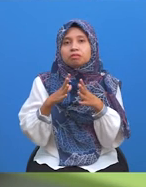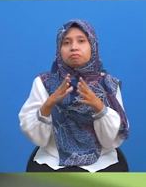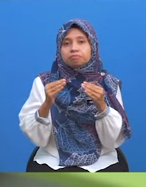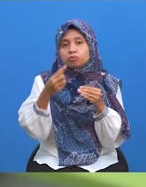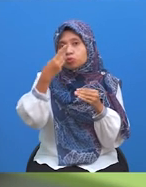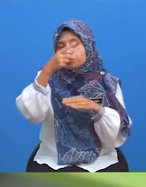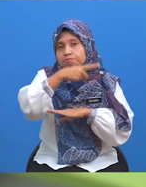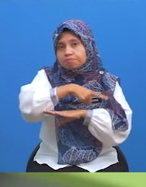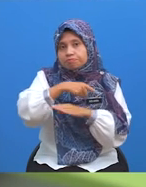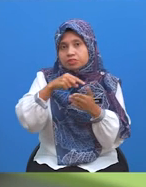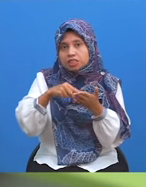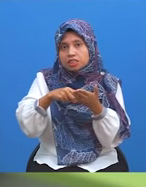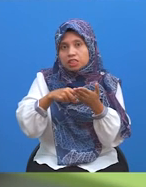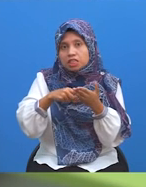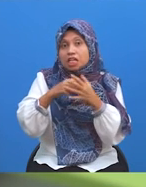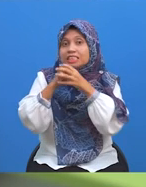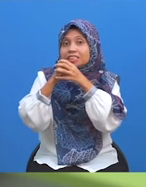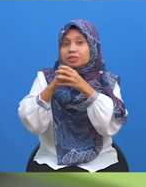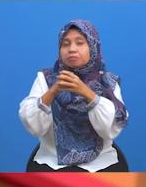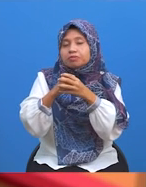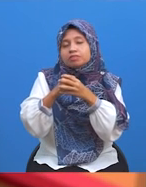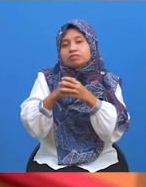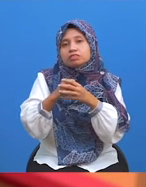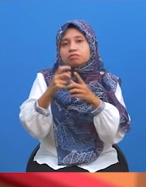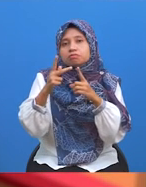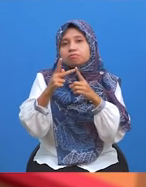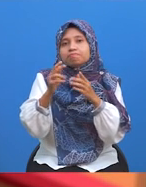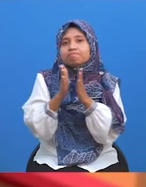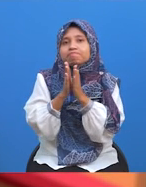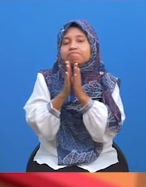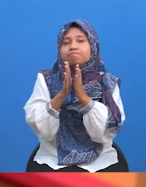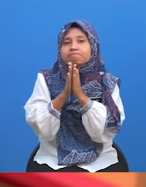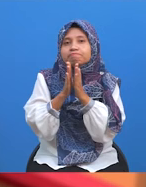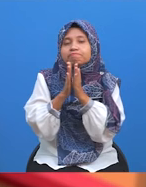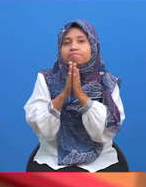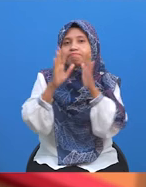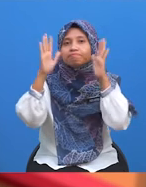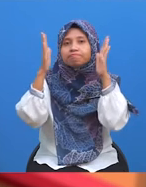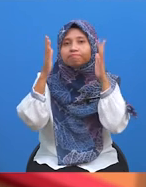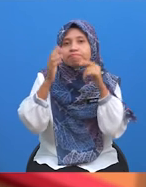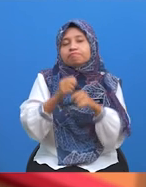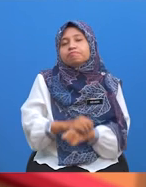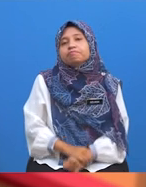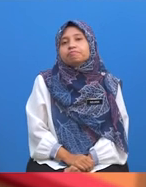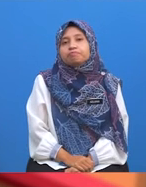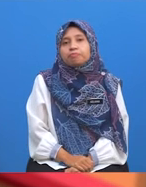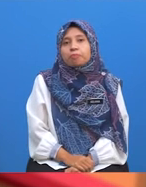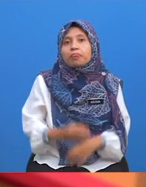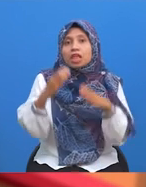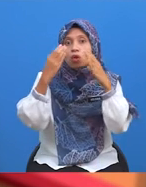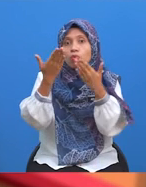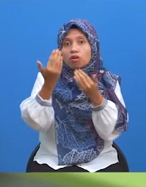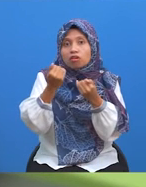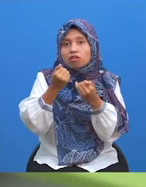Sekian sahaja sesi pembelajaran kita pada hari ini. Syabas dan tahniah murid-murid. Satu tepukan cemerlang untuk semua